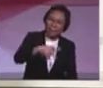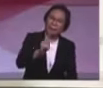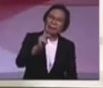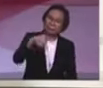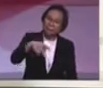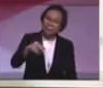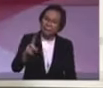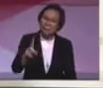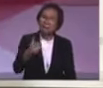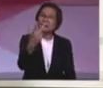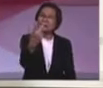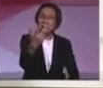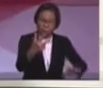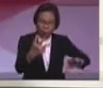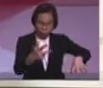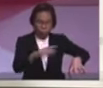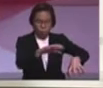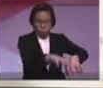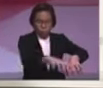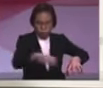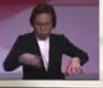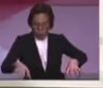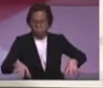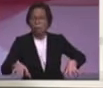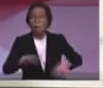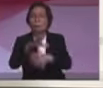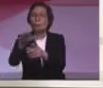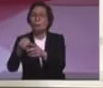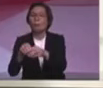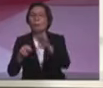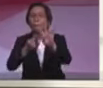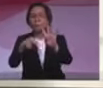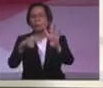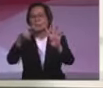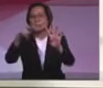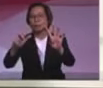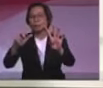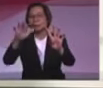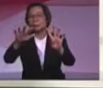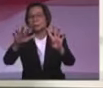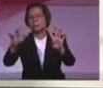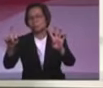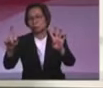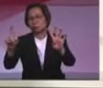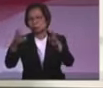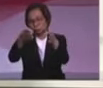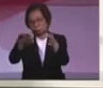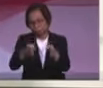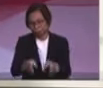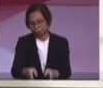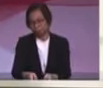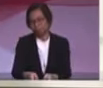ketiga-tiga lokaliti ini akan melibatkan seramai 4,351 orang penduduk.